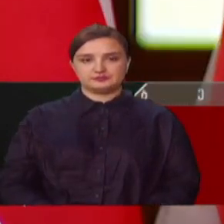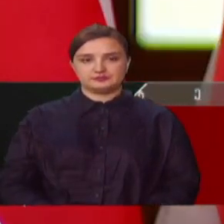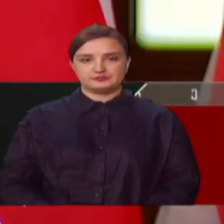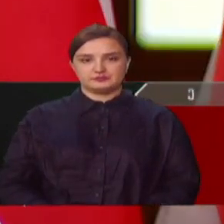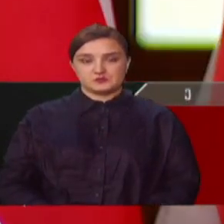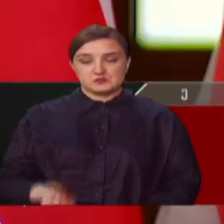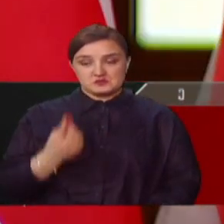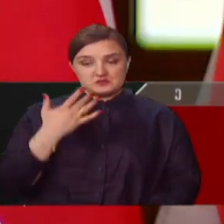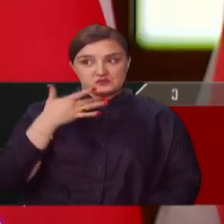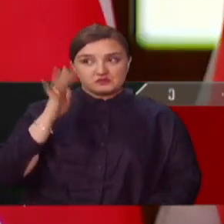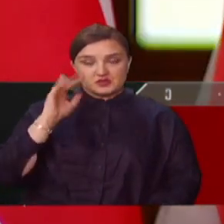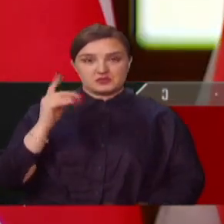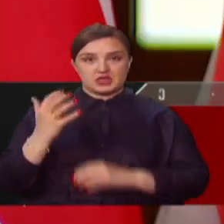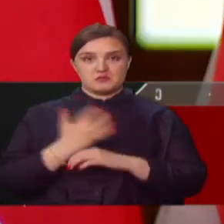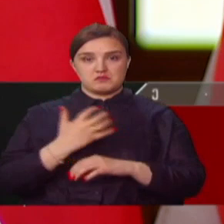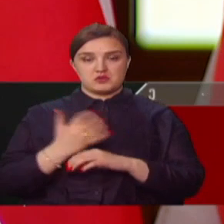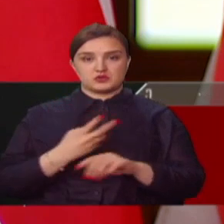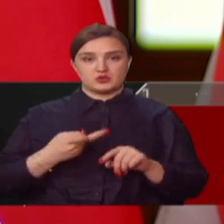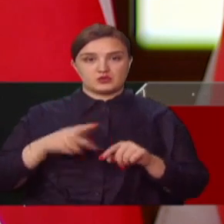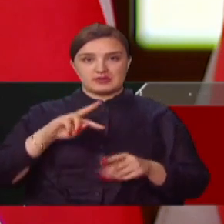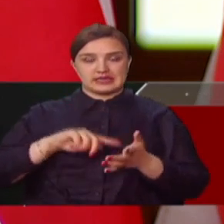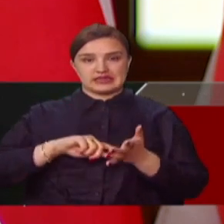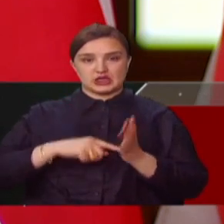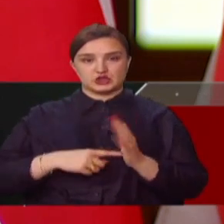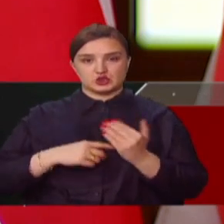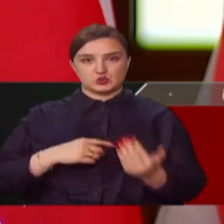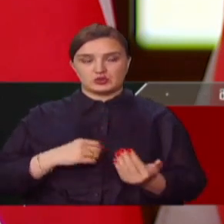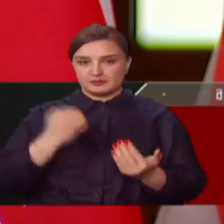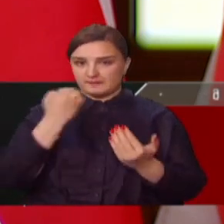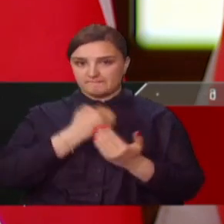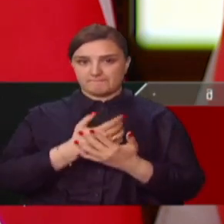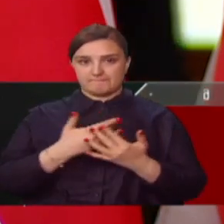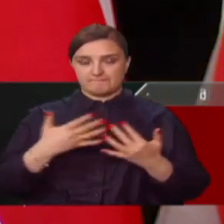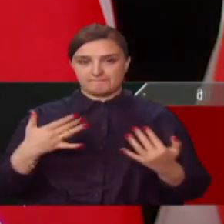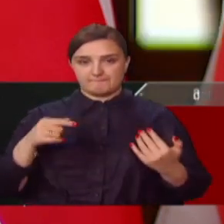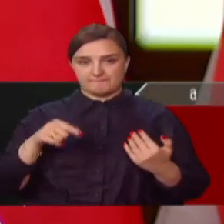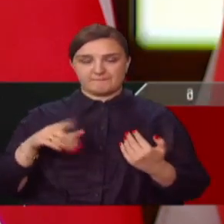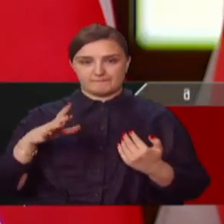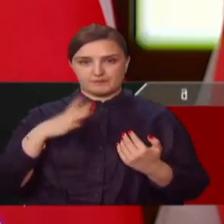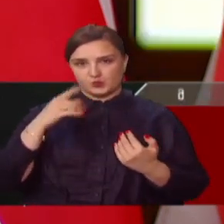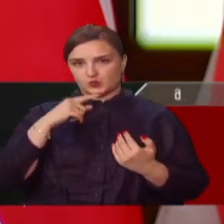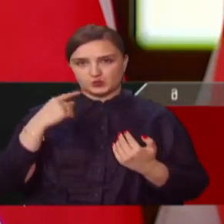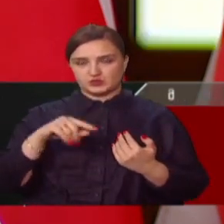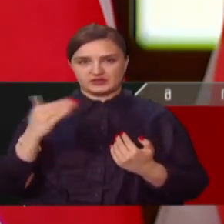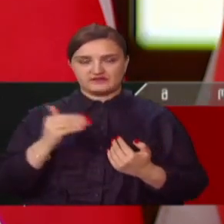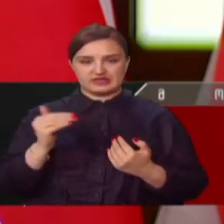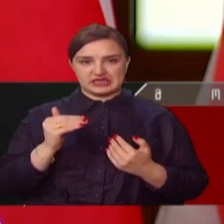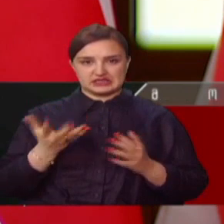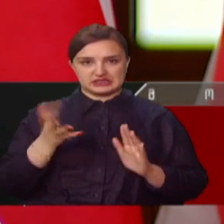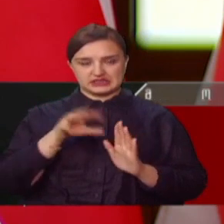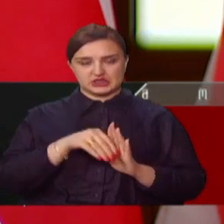შტატებიდან რაღაც იმპორტი გაიზარდა ორმაგი დანიშნულების პროდუქციის, რომელიც მოხდა რუსეთის